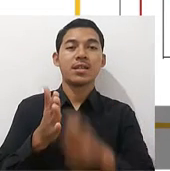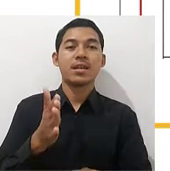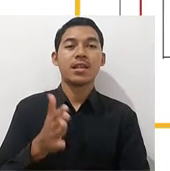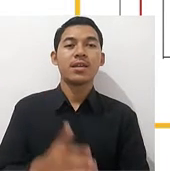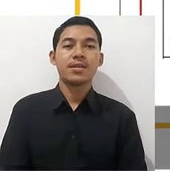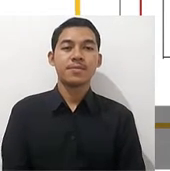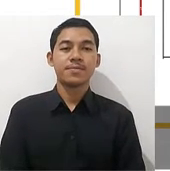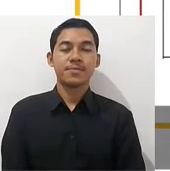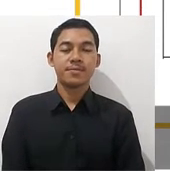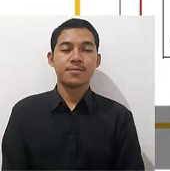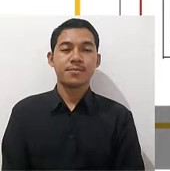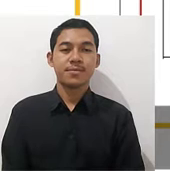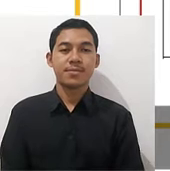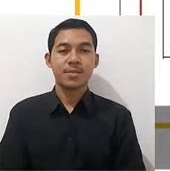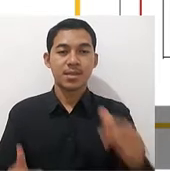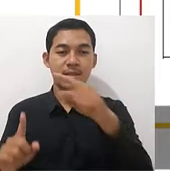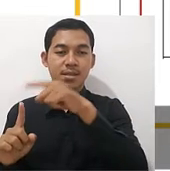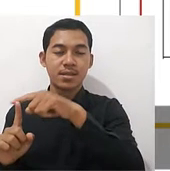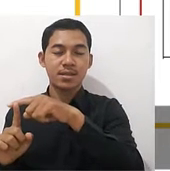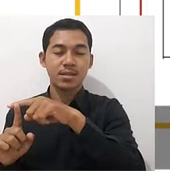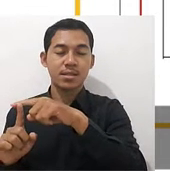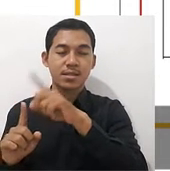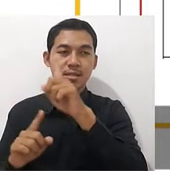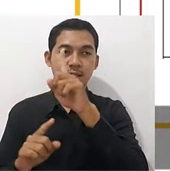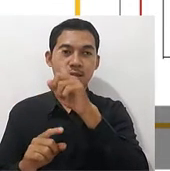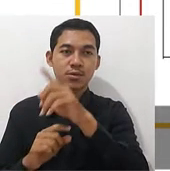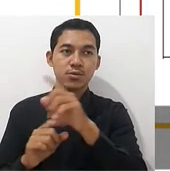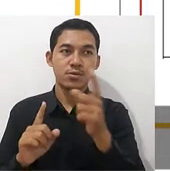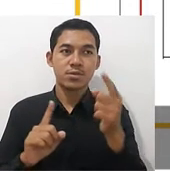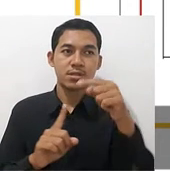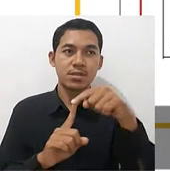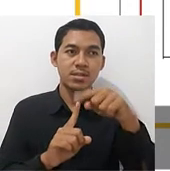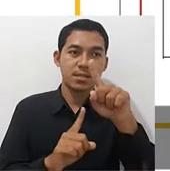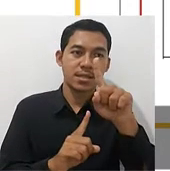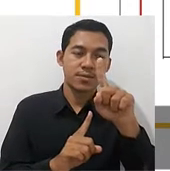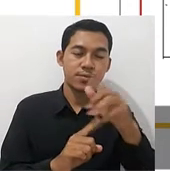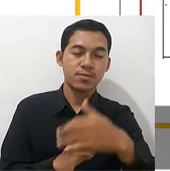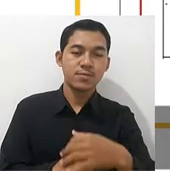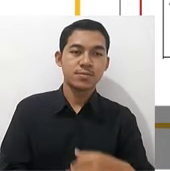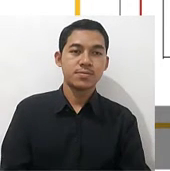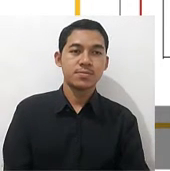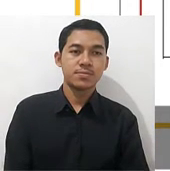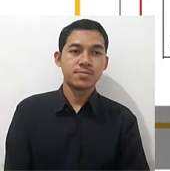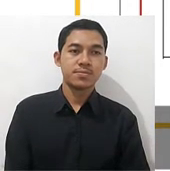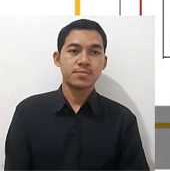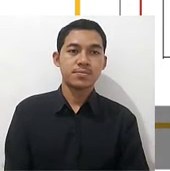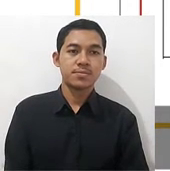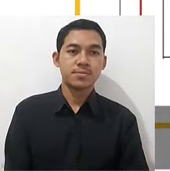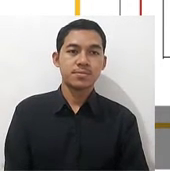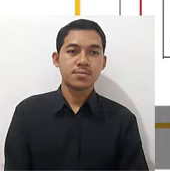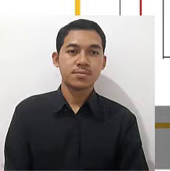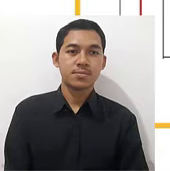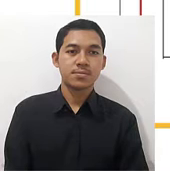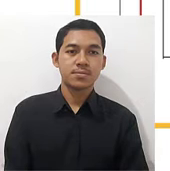Nah, dia ke sini nih. Jadi 1 nilainya. Ini 1, ini 1. Oke. Nah,